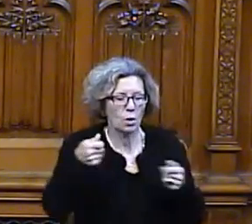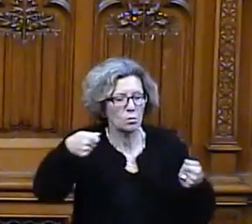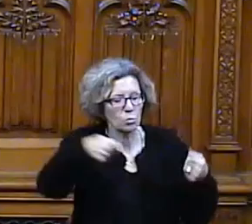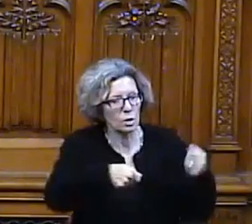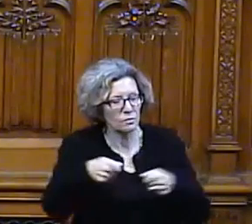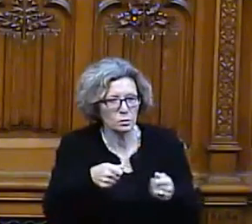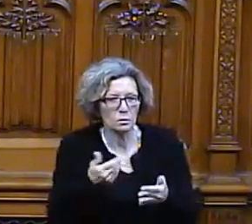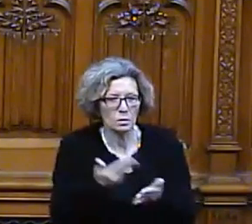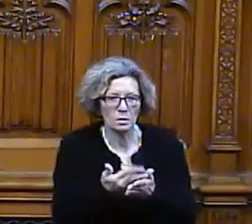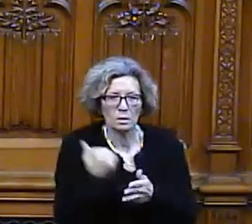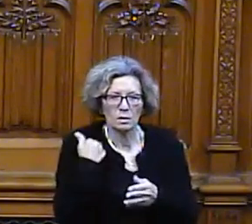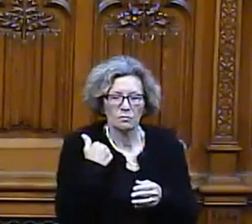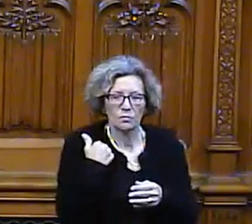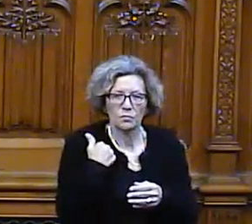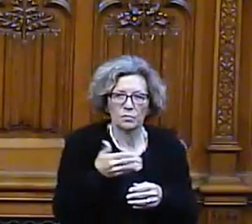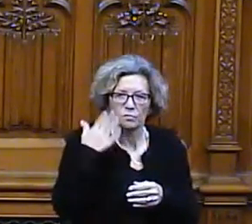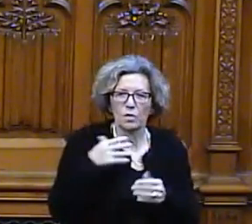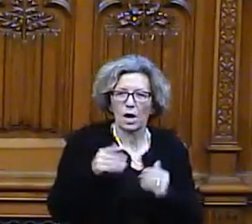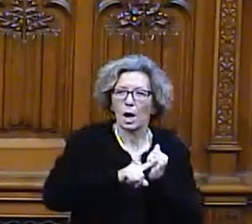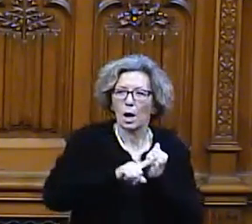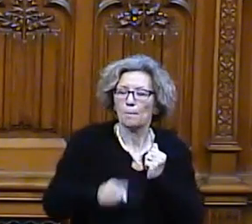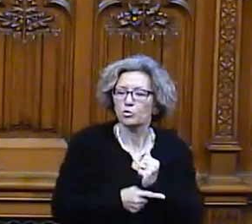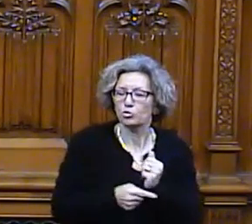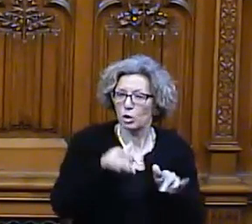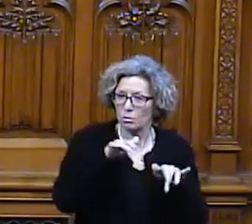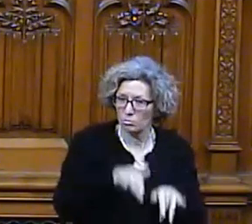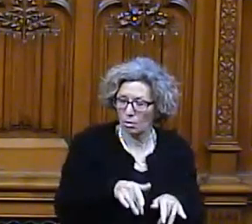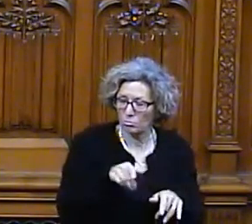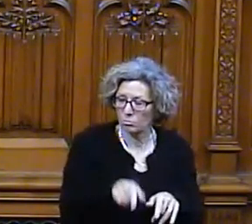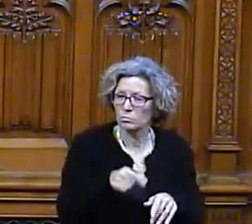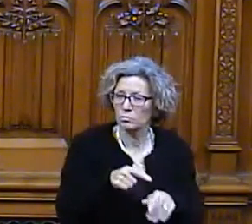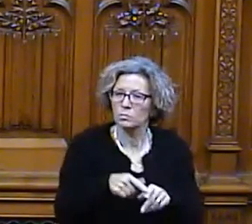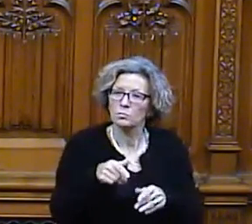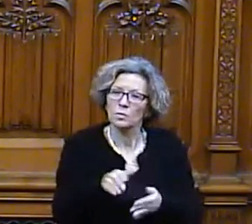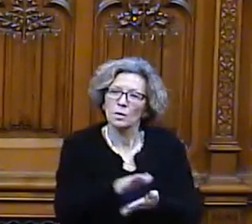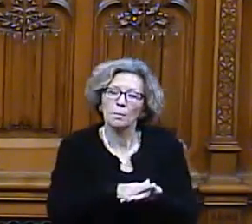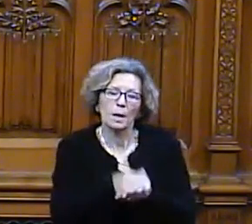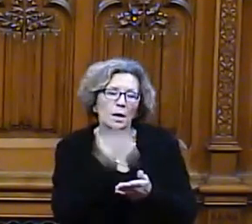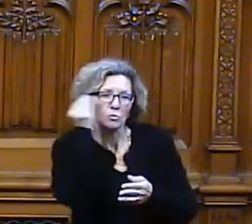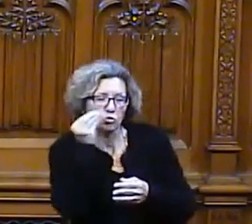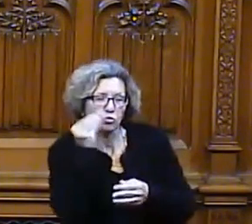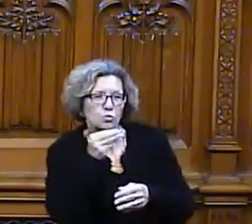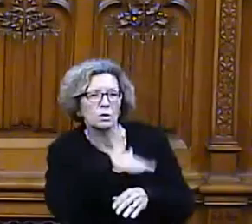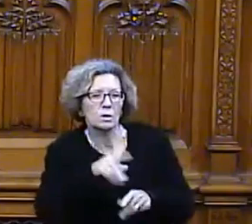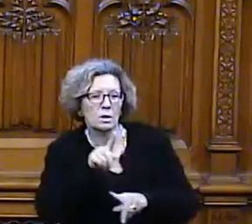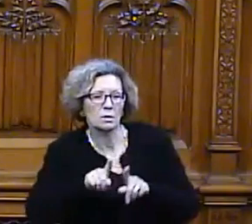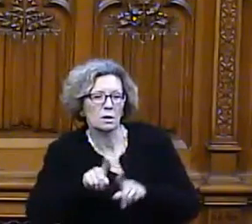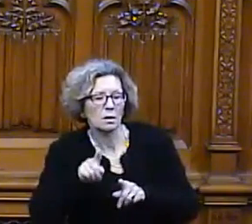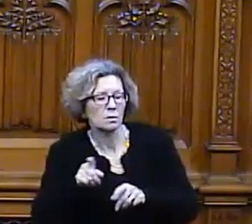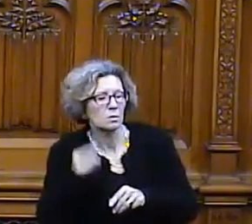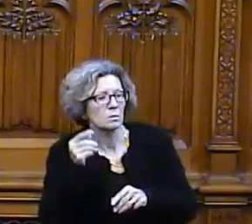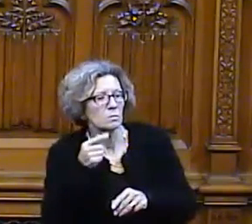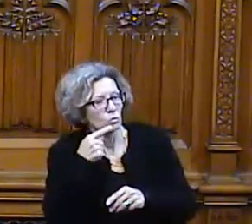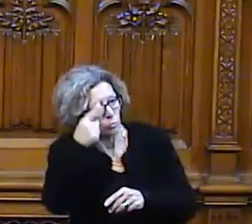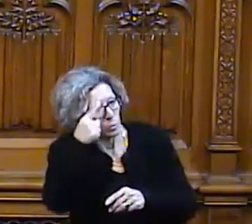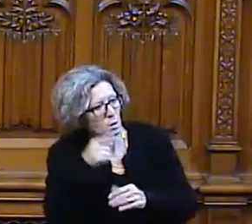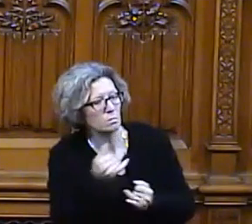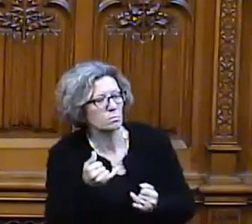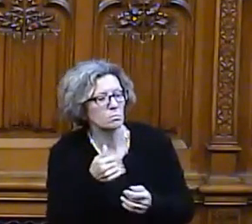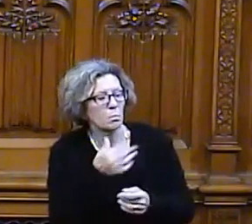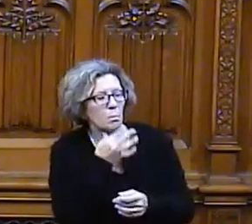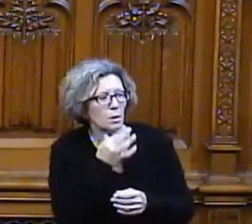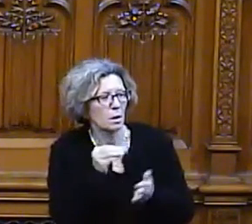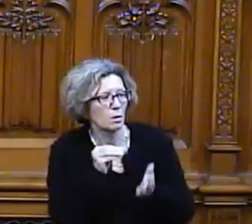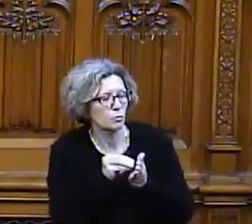Investitionen, die wir bereits im Budget haben, haben wir im Bereich Schule, Kindergarten und Spitäler einen zusätzlichen